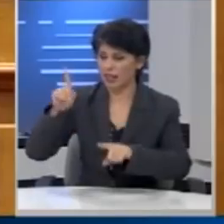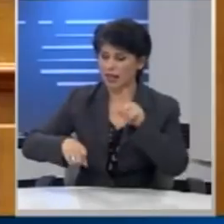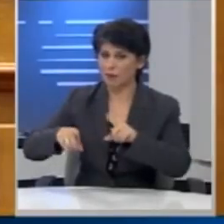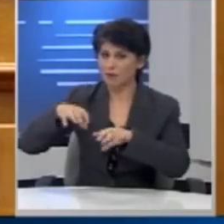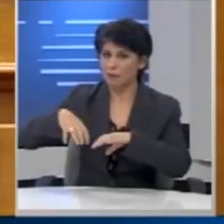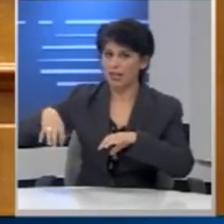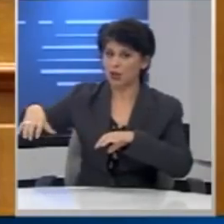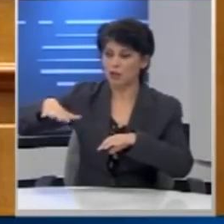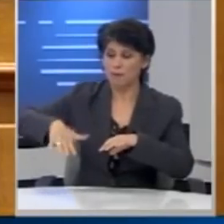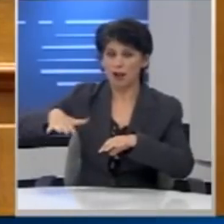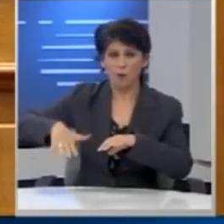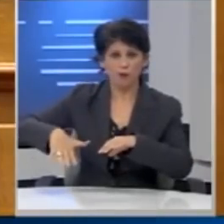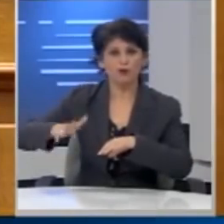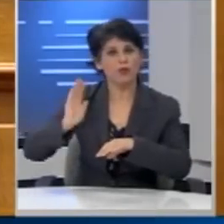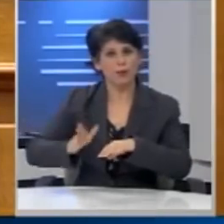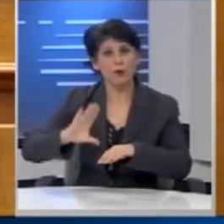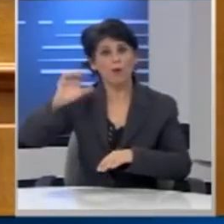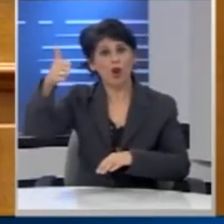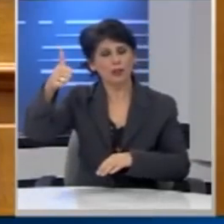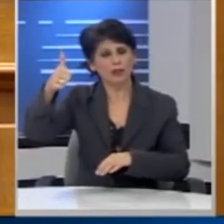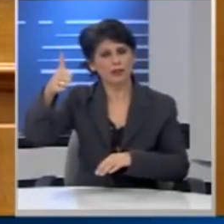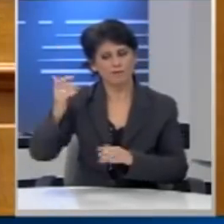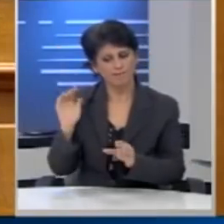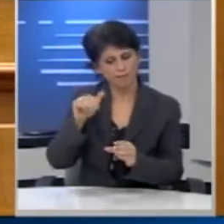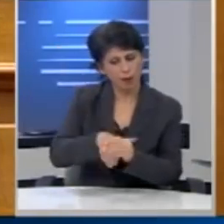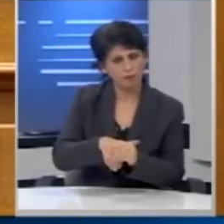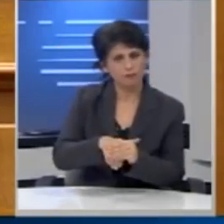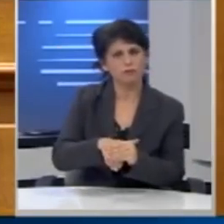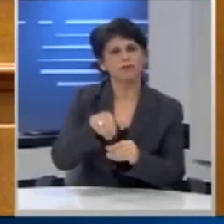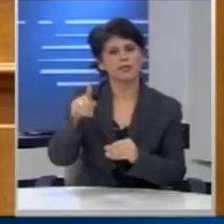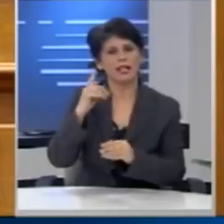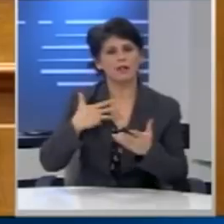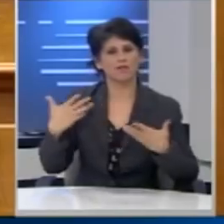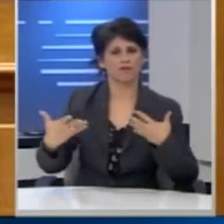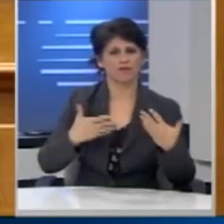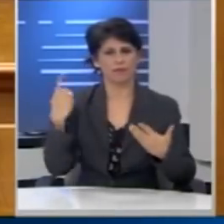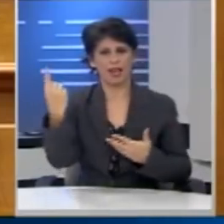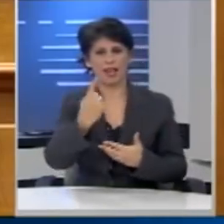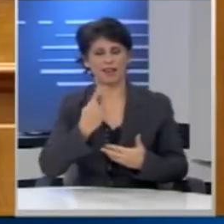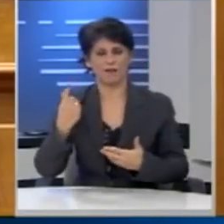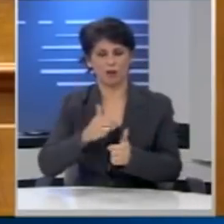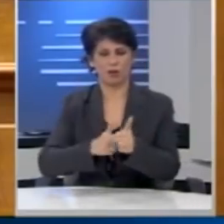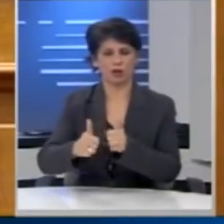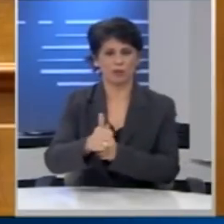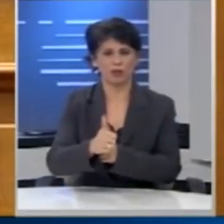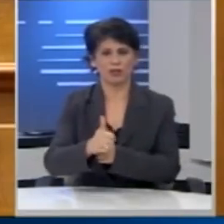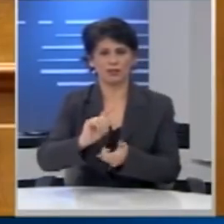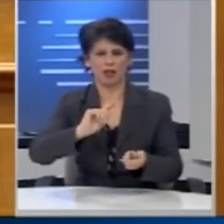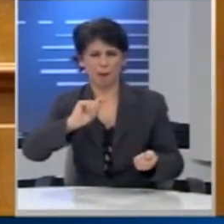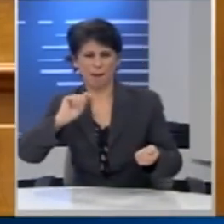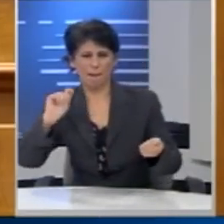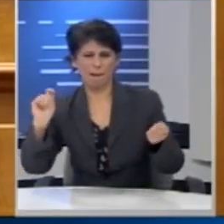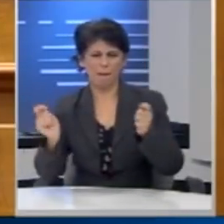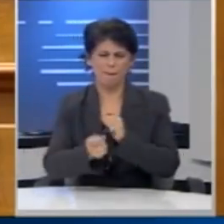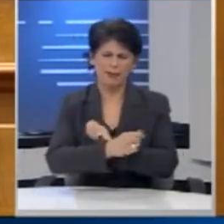της Πελοποννήσου θα μπορούν πρώτες να ενταχθούν σε ένα σύγχρονο περιβάλλον πρωτοπορίας και να